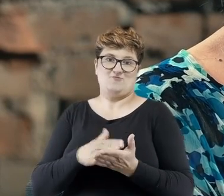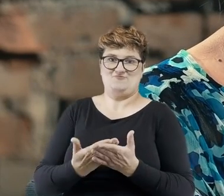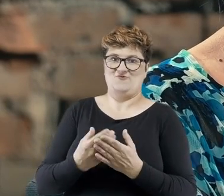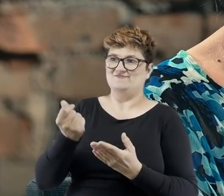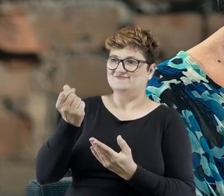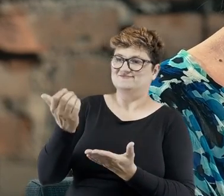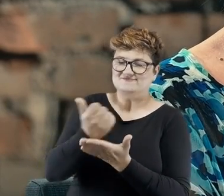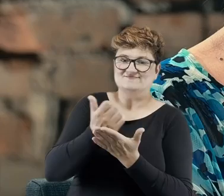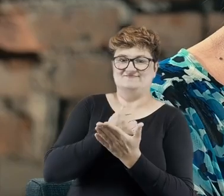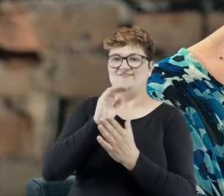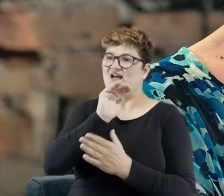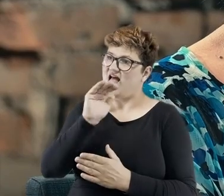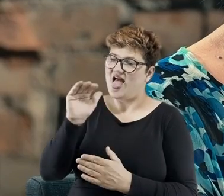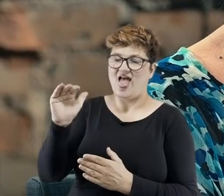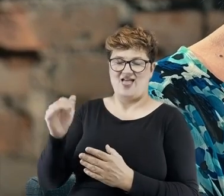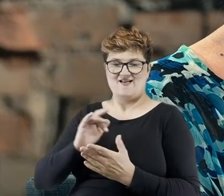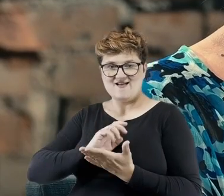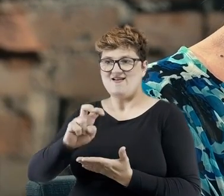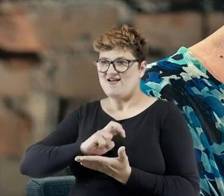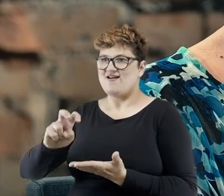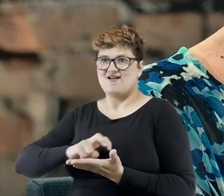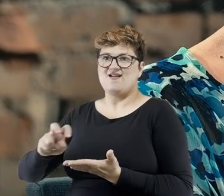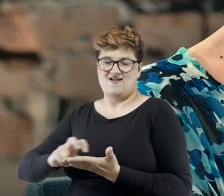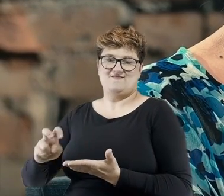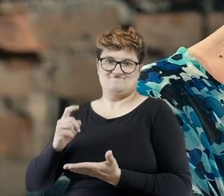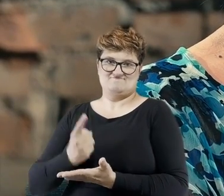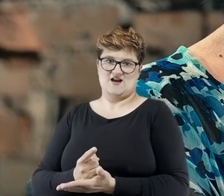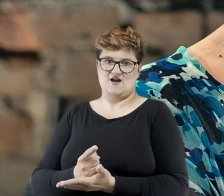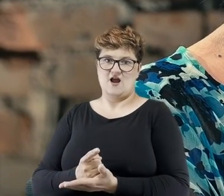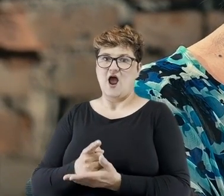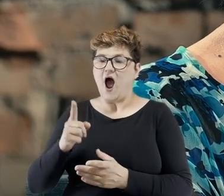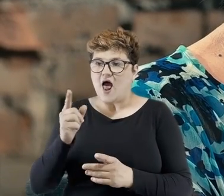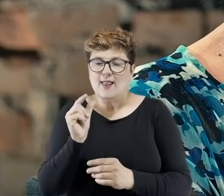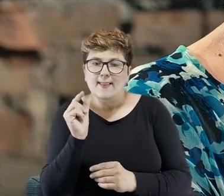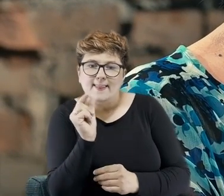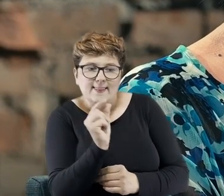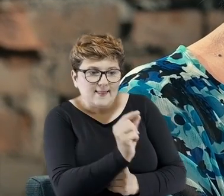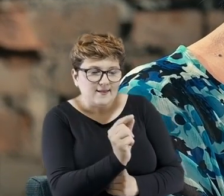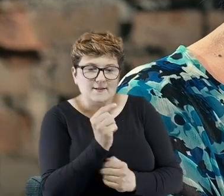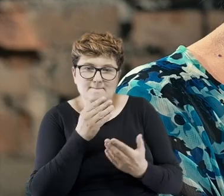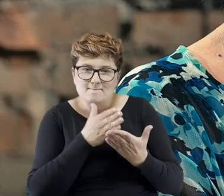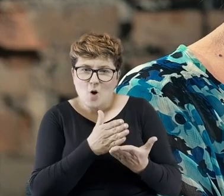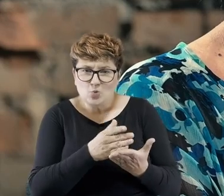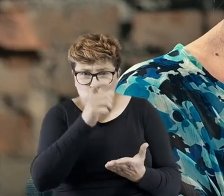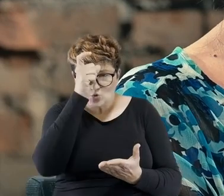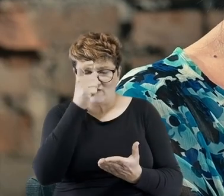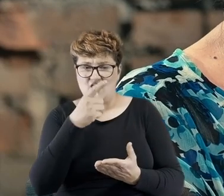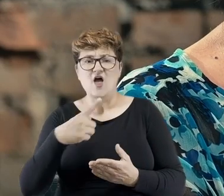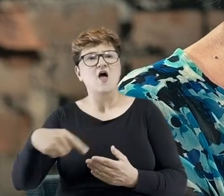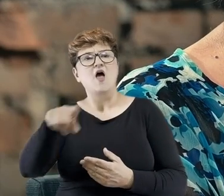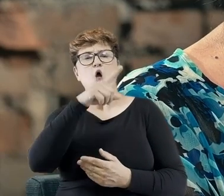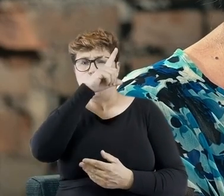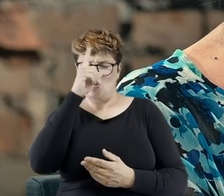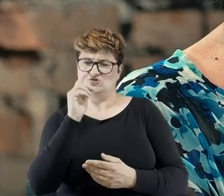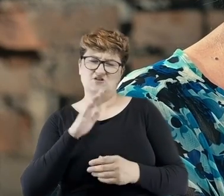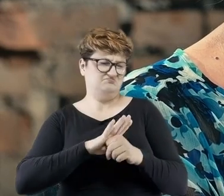wiązało z chodzeniem, proszeniem i tak dalej, a jednocześnie potrafiła w takim wąskim wycinku pomóc człowiekowi właściwie totalnie